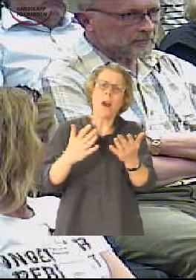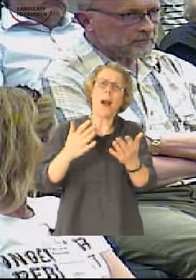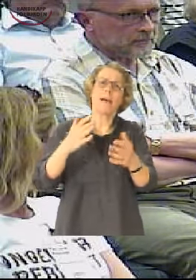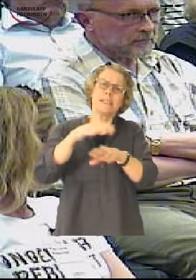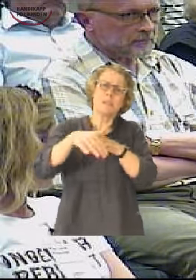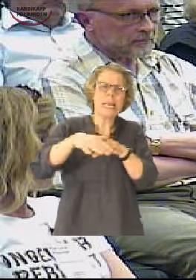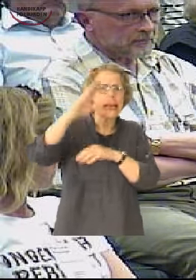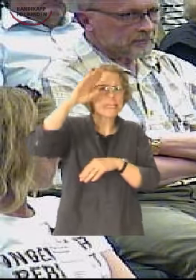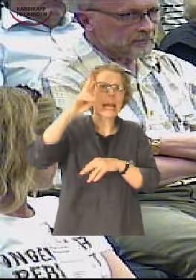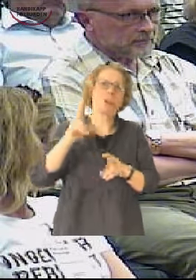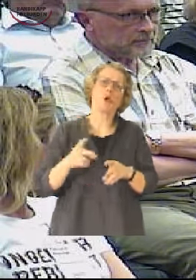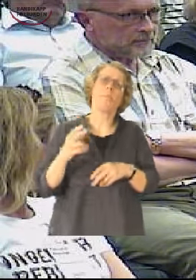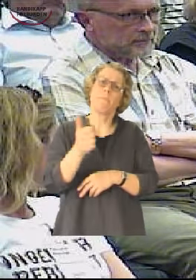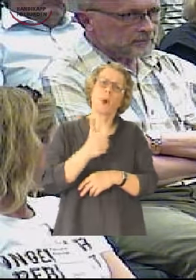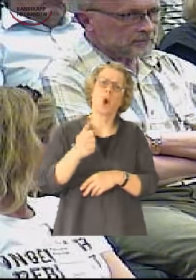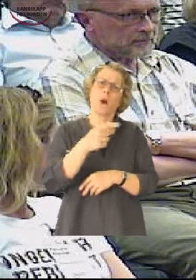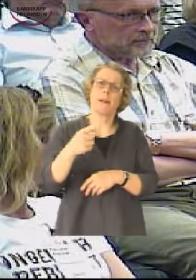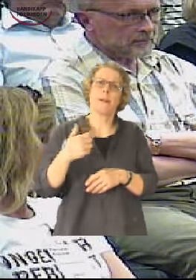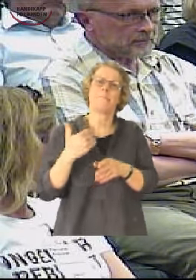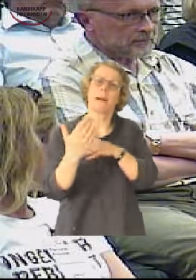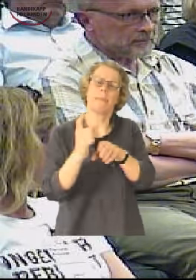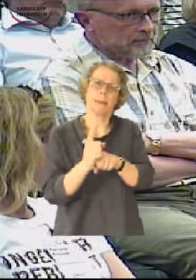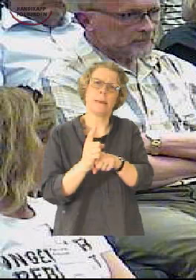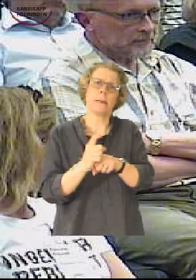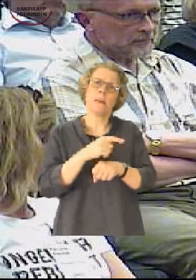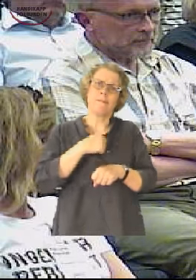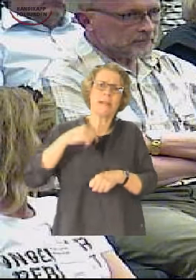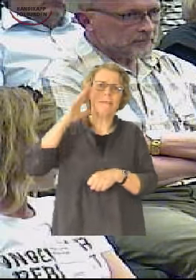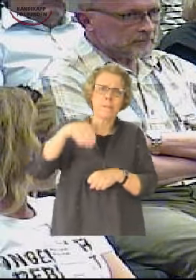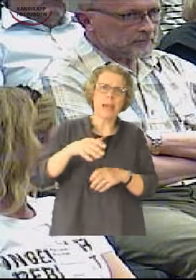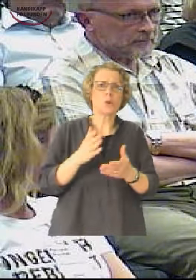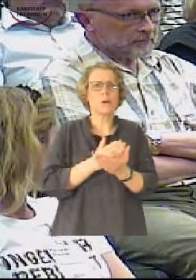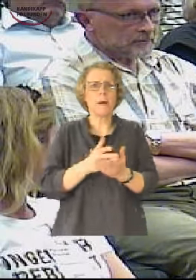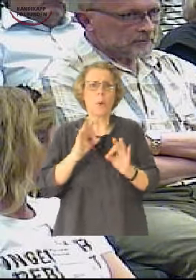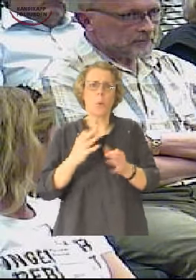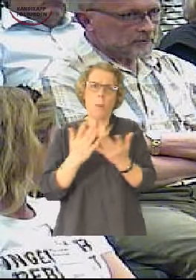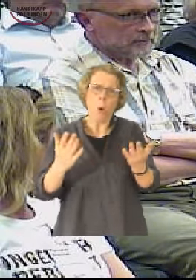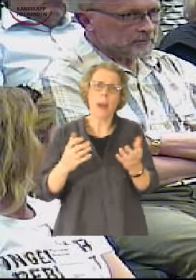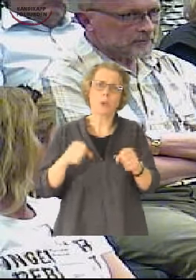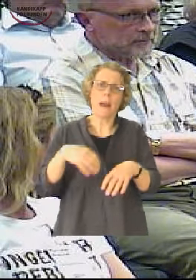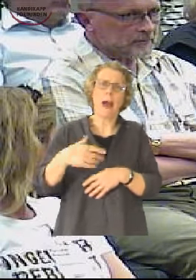För vi vet ju på ett ungefär hur många som har olika sjukdomar. Och då kan man ju räkna